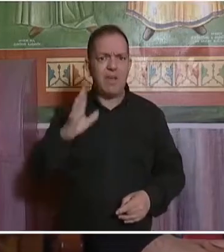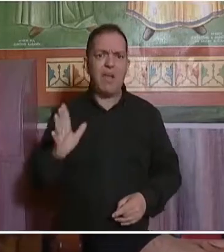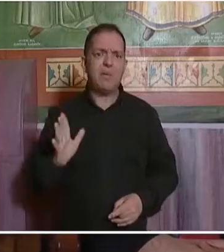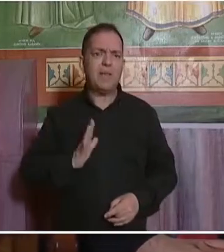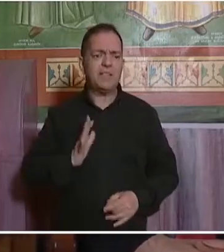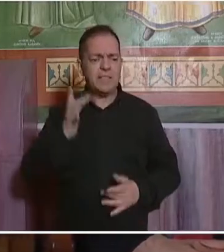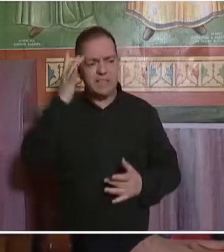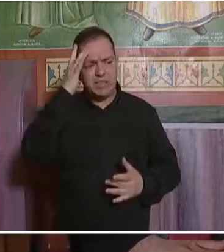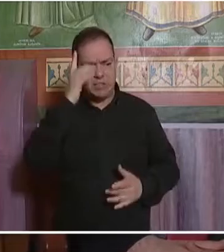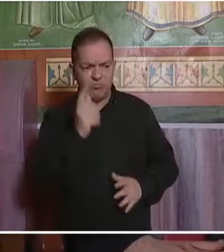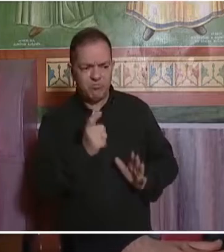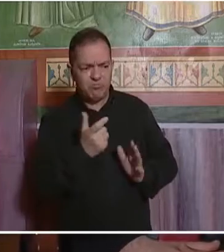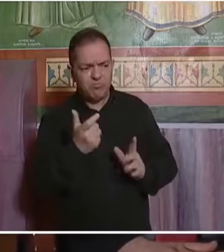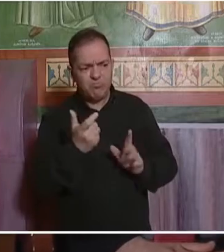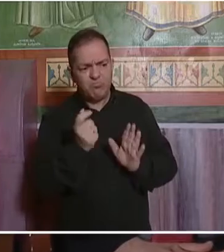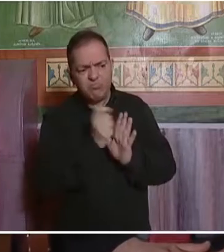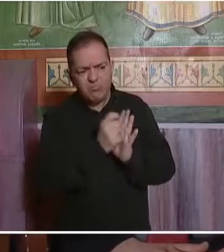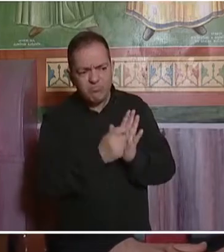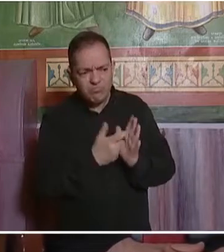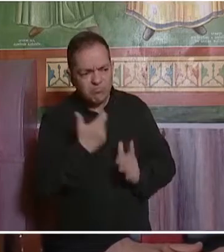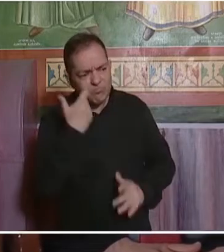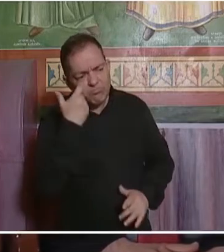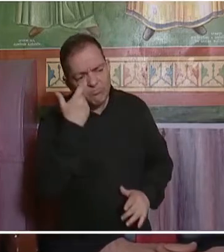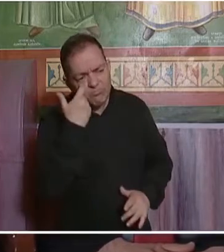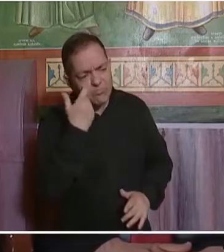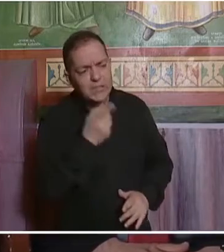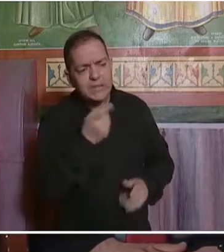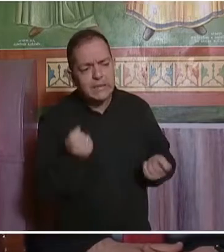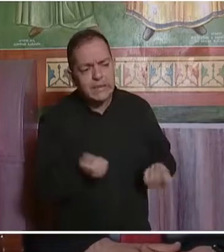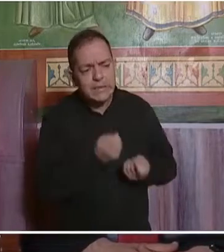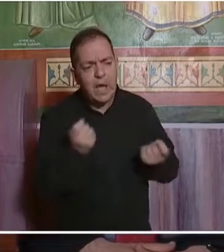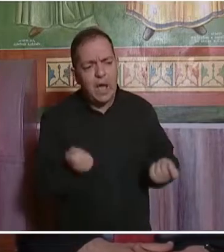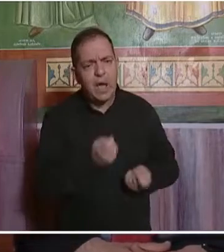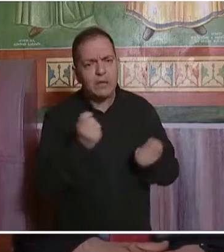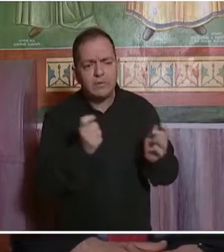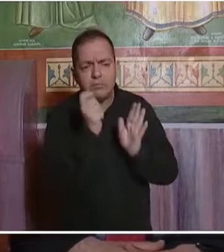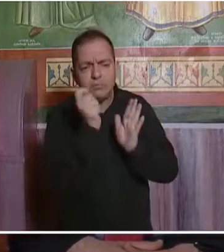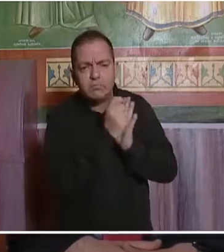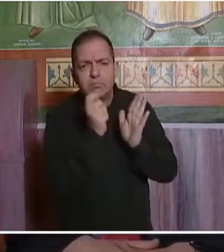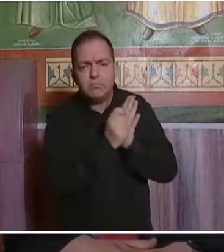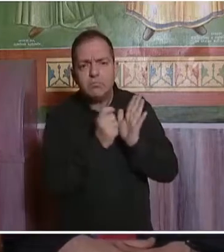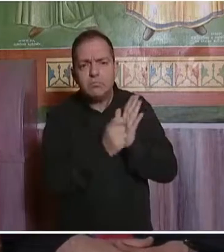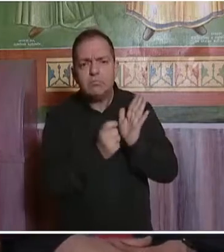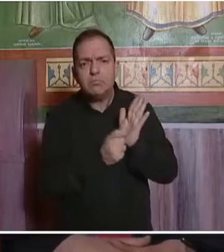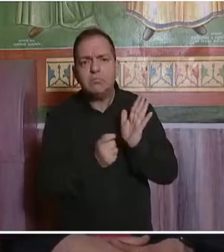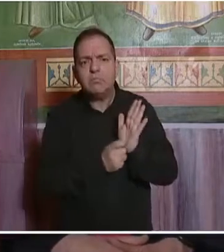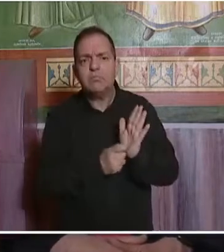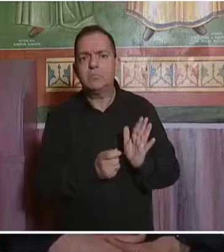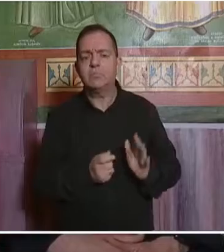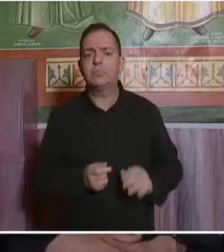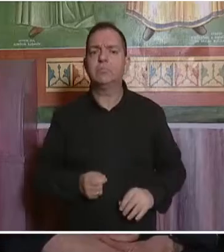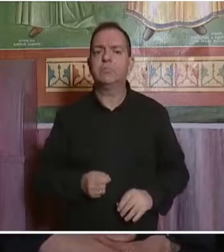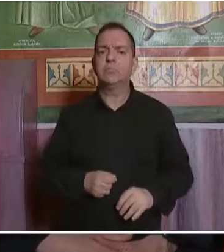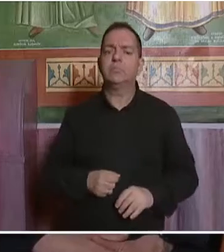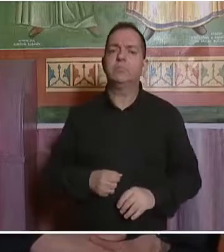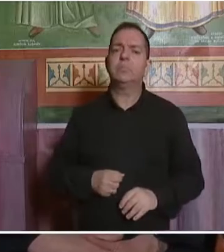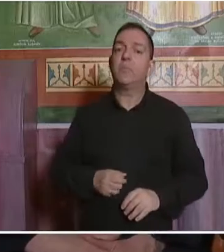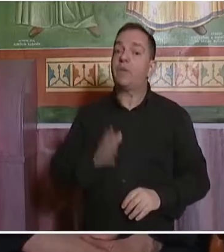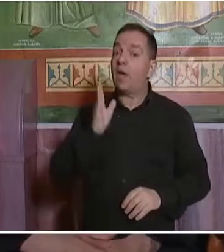άνθρωπο και την βεβαρημένη συνείδησή του. Ακόμα και η επιστήμη